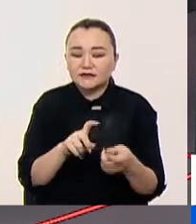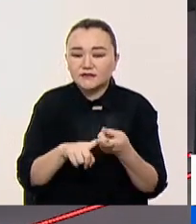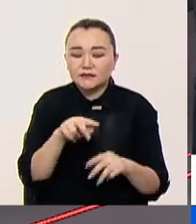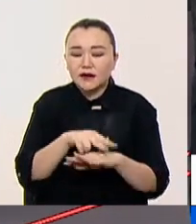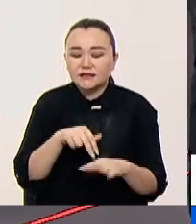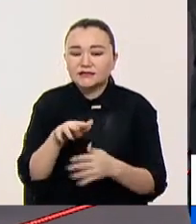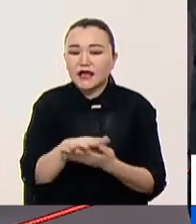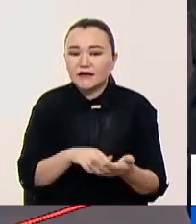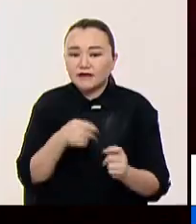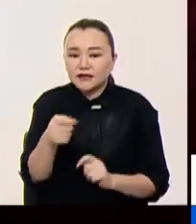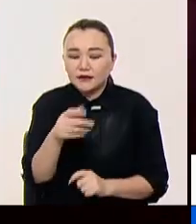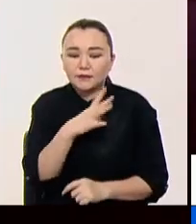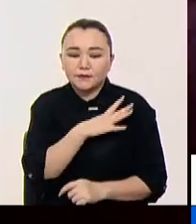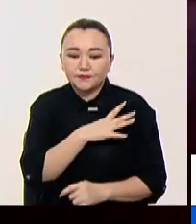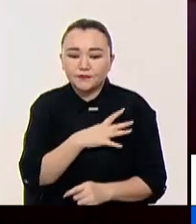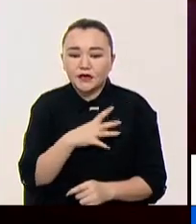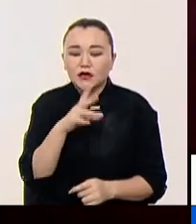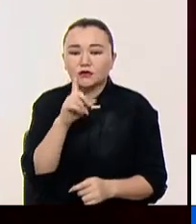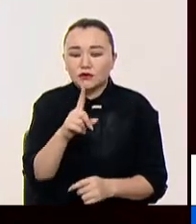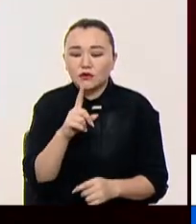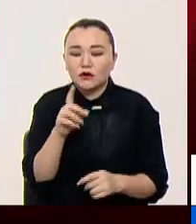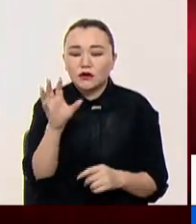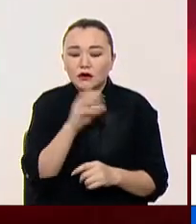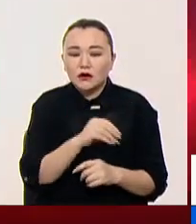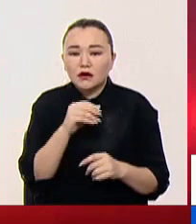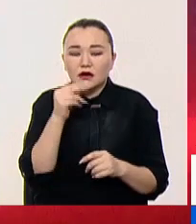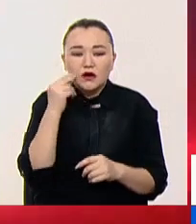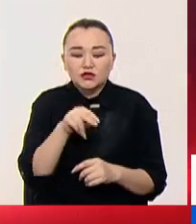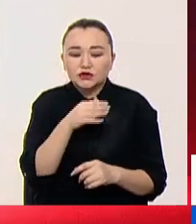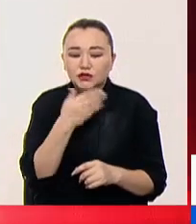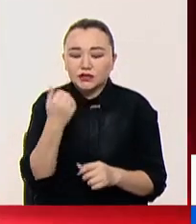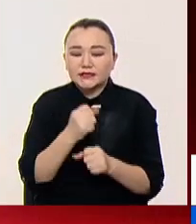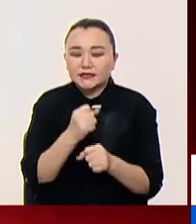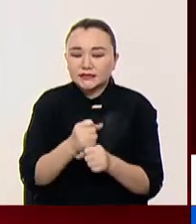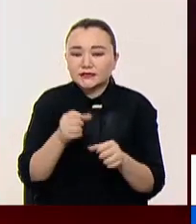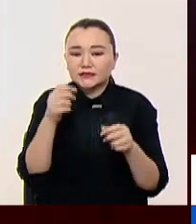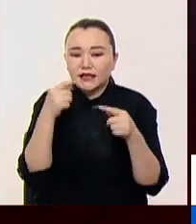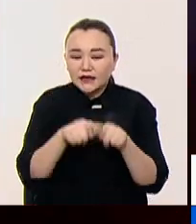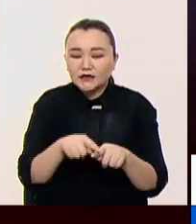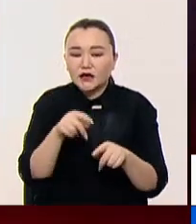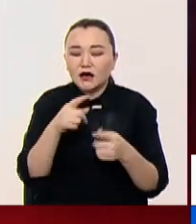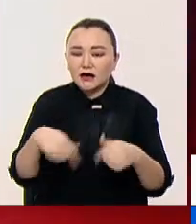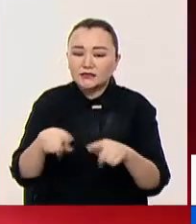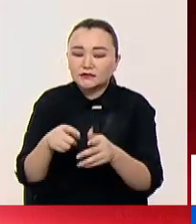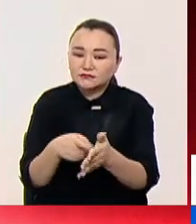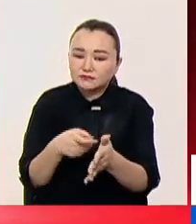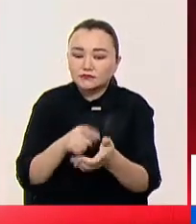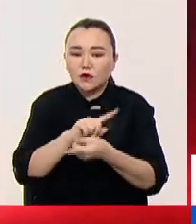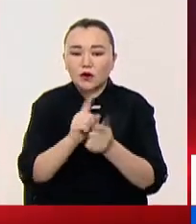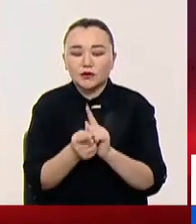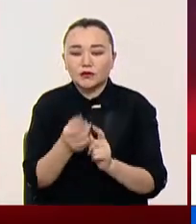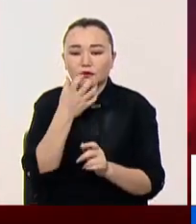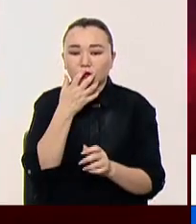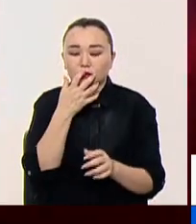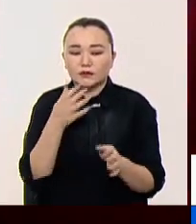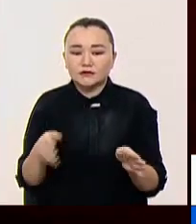полицияға арыз түсірген. Алайда құзырлы орган өкілдері сапасыз құрылғыларды орнатқан мердігер компанияны тергеудің орнына істі жылы